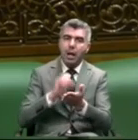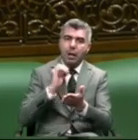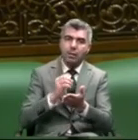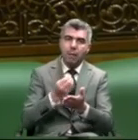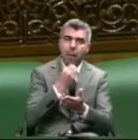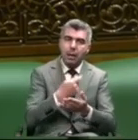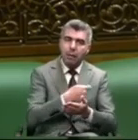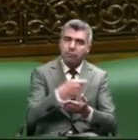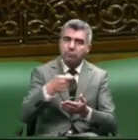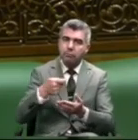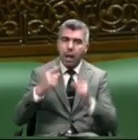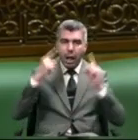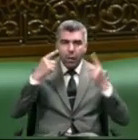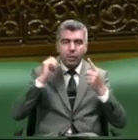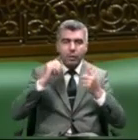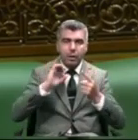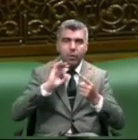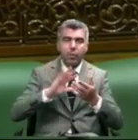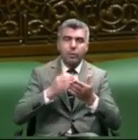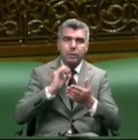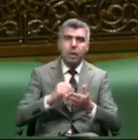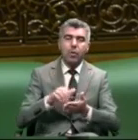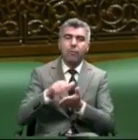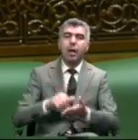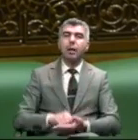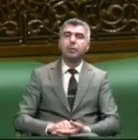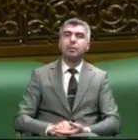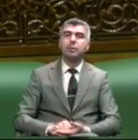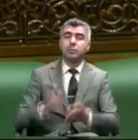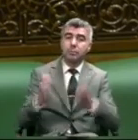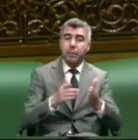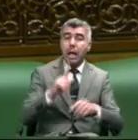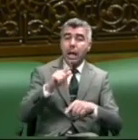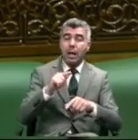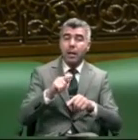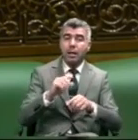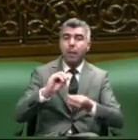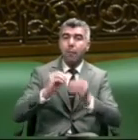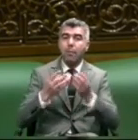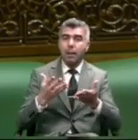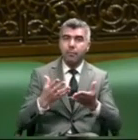ديال الاشكاليات اللي كيعيشوا الفلاحه كاين اشكال كذلك